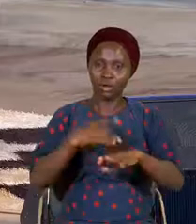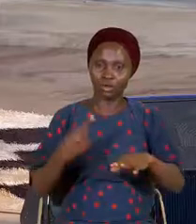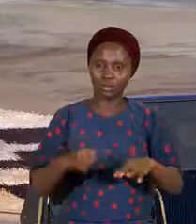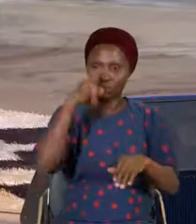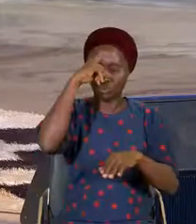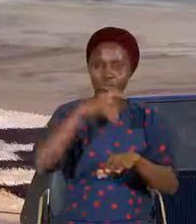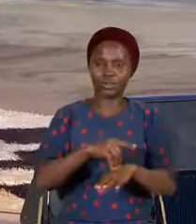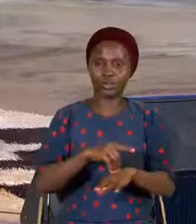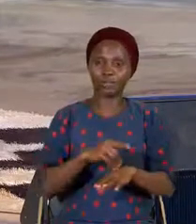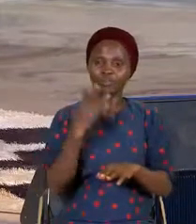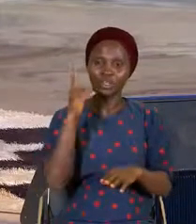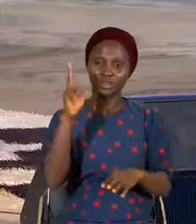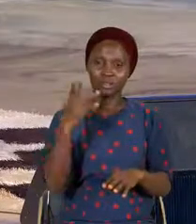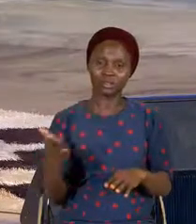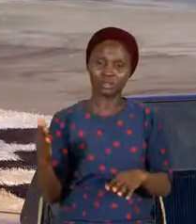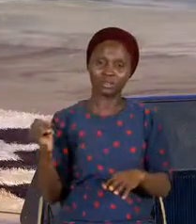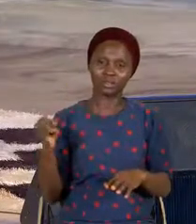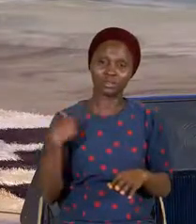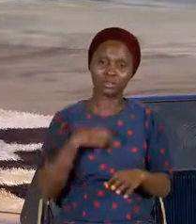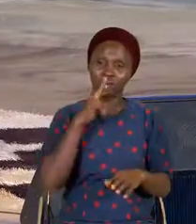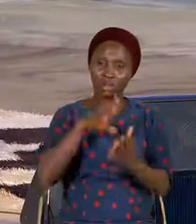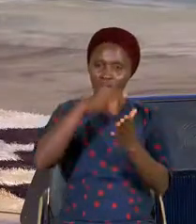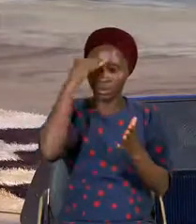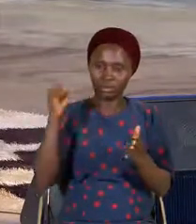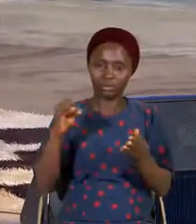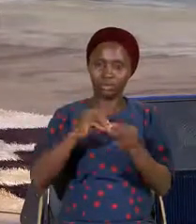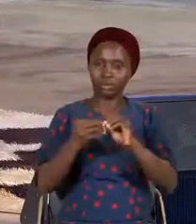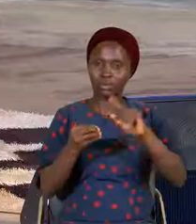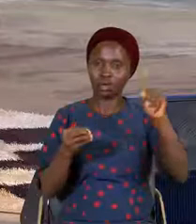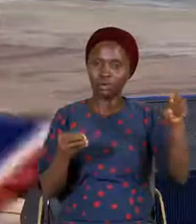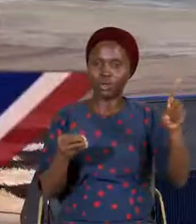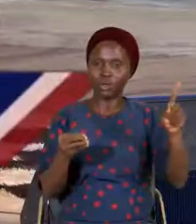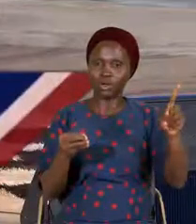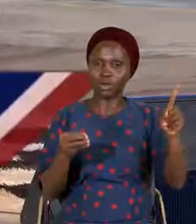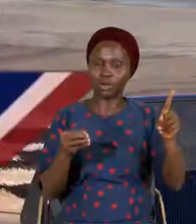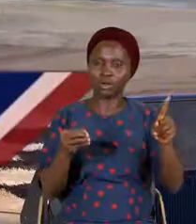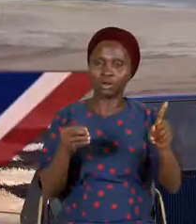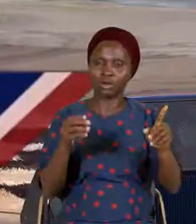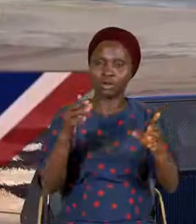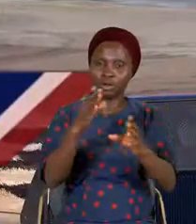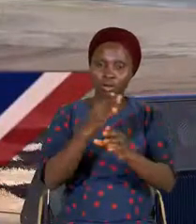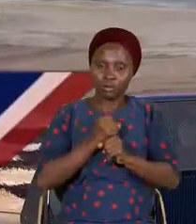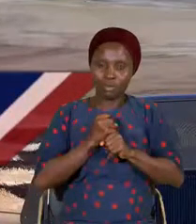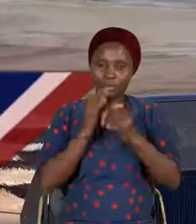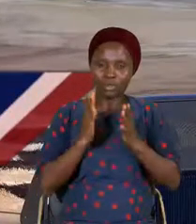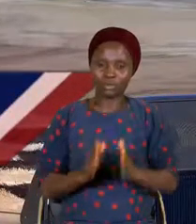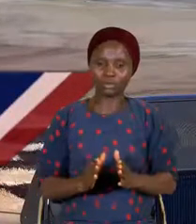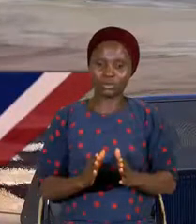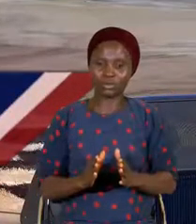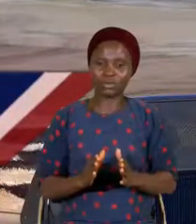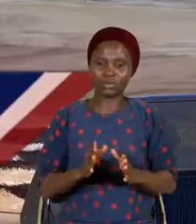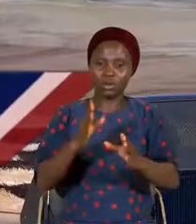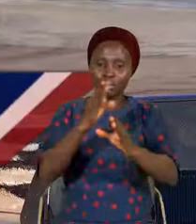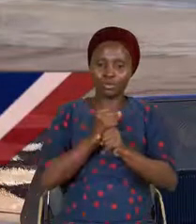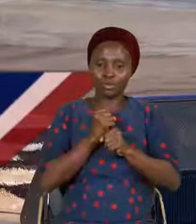pouvons voir l'intelligence et la sagesse. Nous voyons trois choses ici. Les possesseurs de